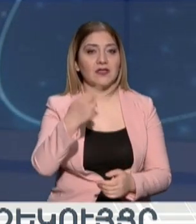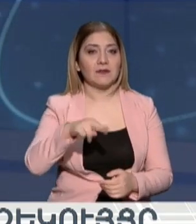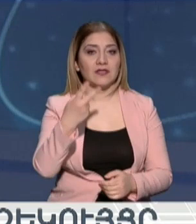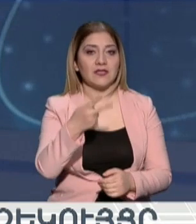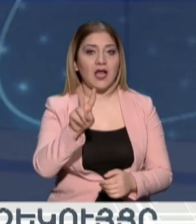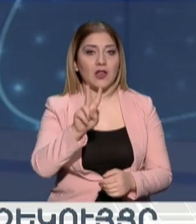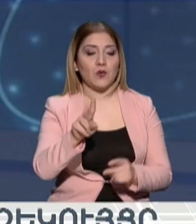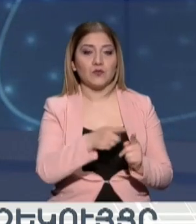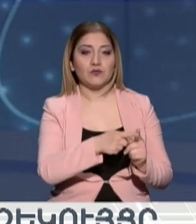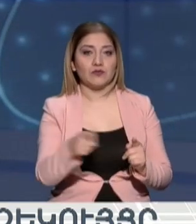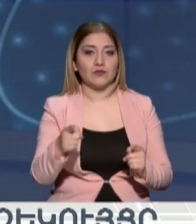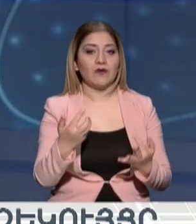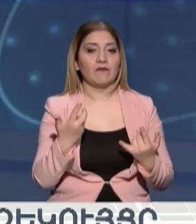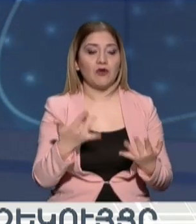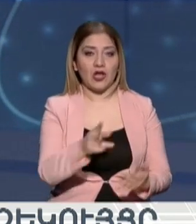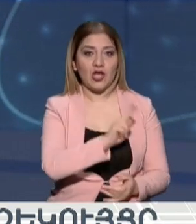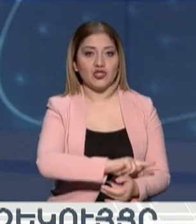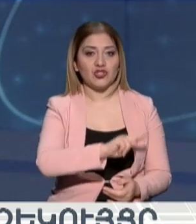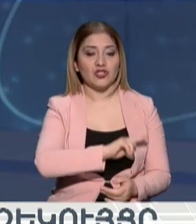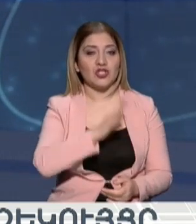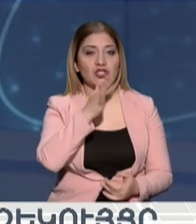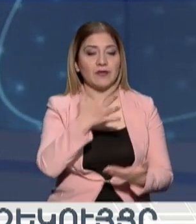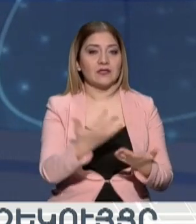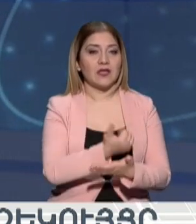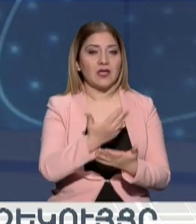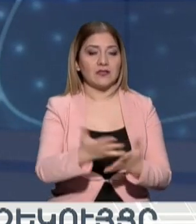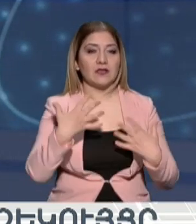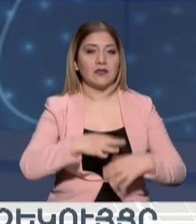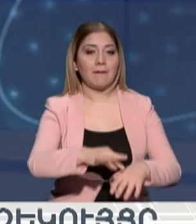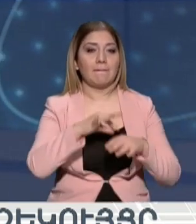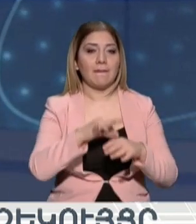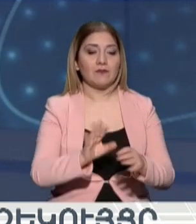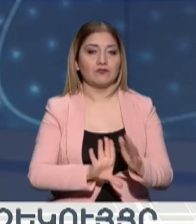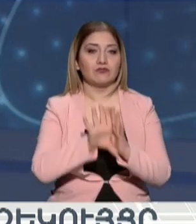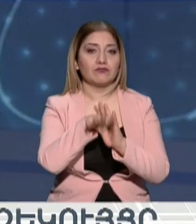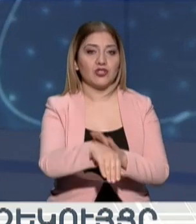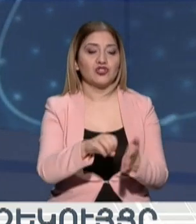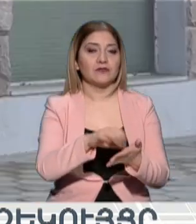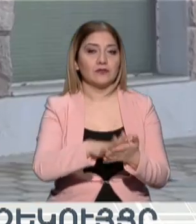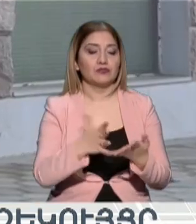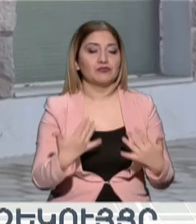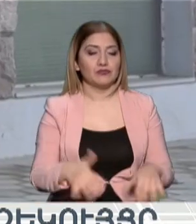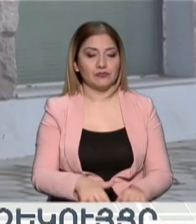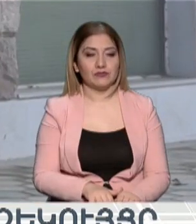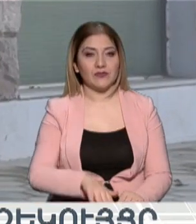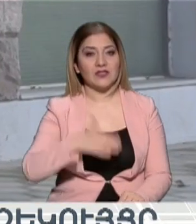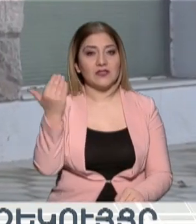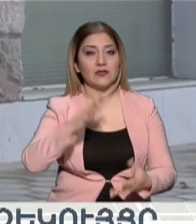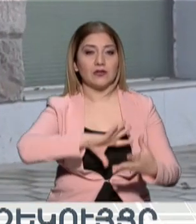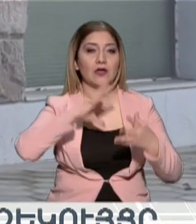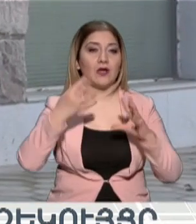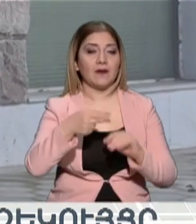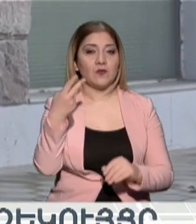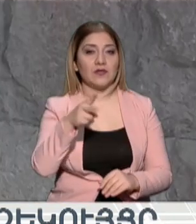դեկտեմբերի 22-ից հետո որոնողական աշխատանքների ընթացքում հայտնաբերված քաղաքացիական անձանց սպանության դեպքերը։ Զեկույցում ամփոփված